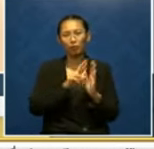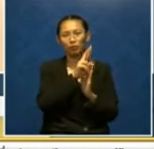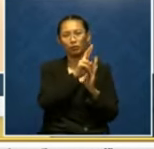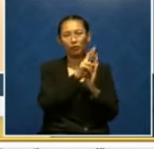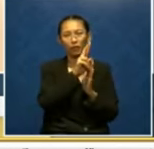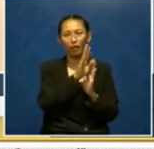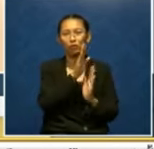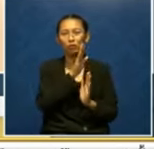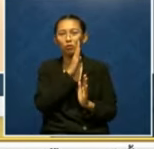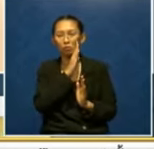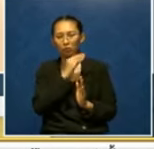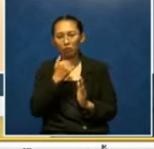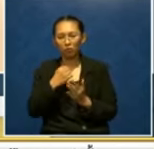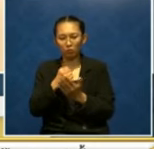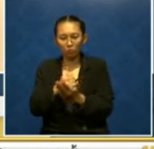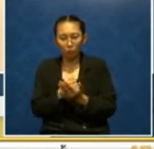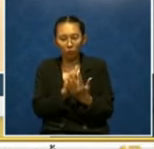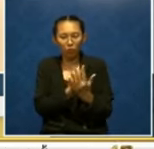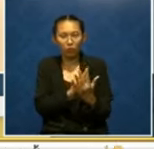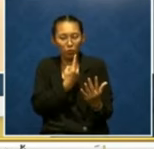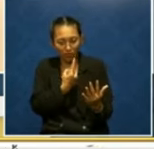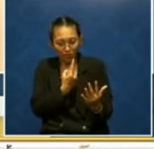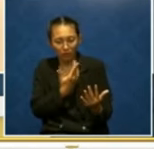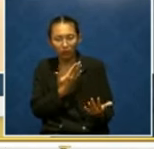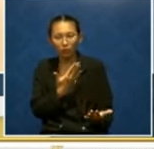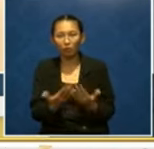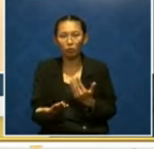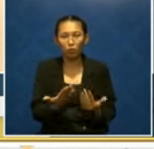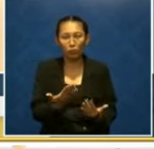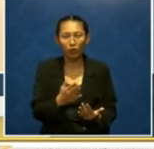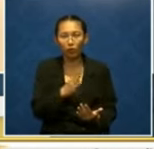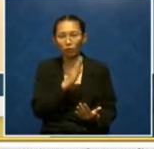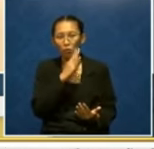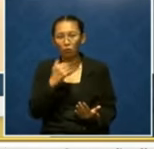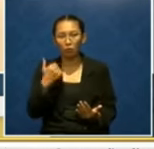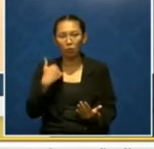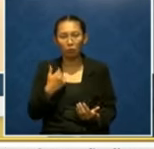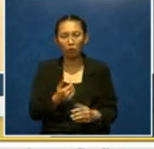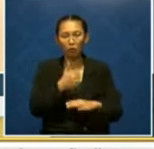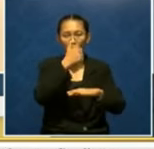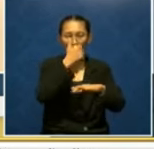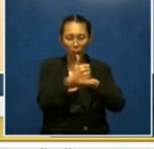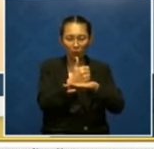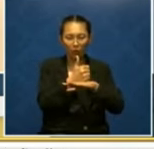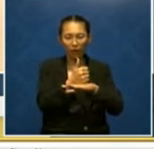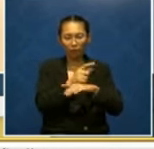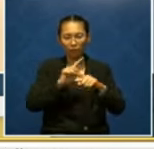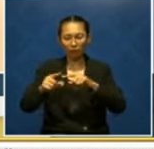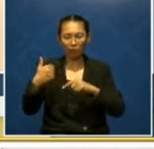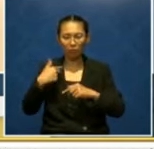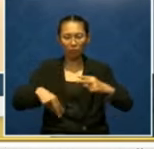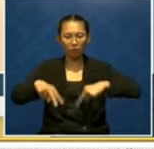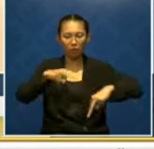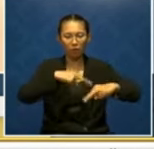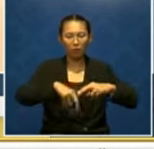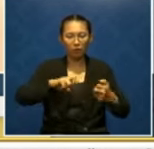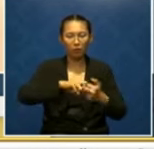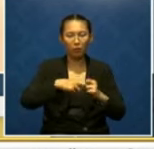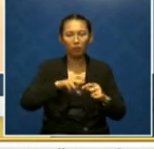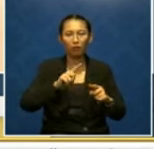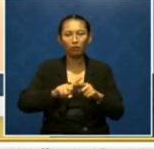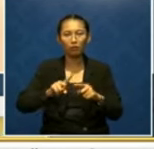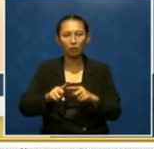ค่ะหากท่านจะอนุเคราะห์ส่งตัวแทนหน่วยงานหรือถ้าเป็นไปได้ถ้าท่านได้ส่งท่านอธิบดีของท่านค่ะลงมาแก้ไขปัญหาเรื่องที่ดินในจังหวัดเชีย